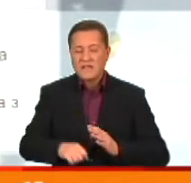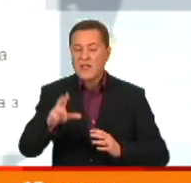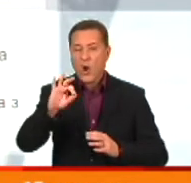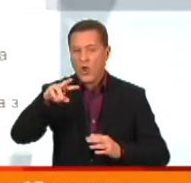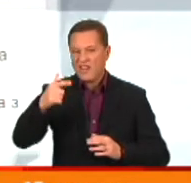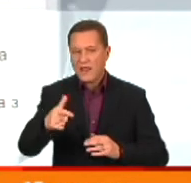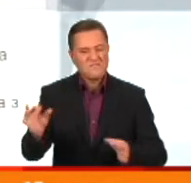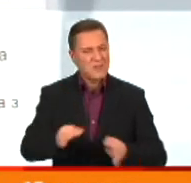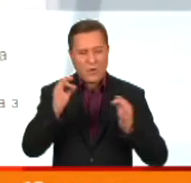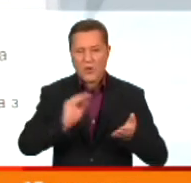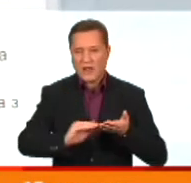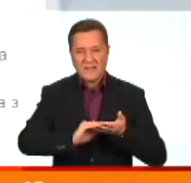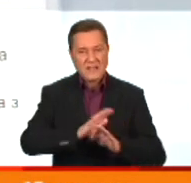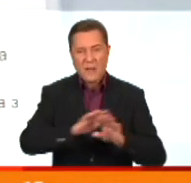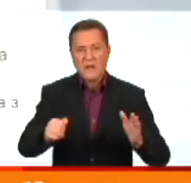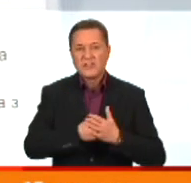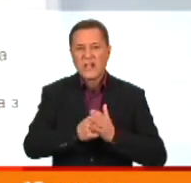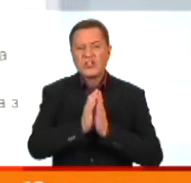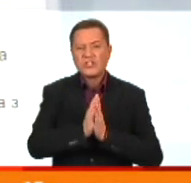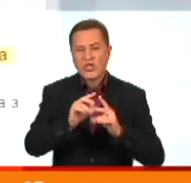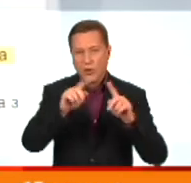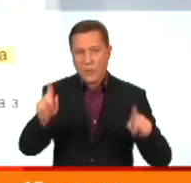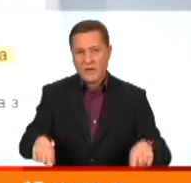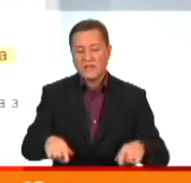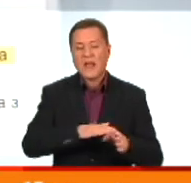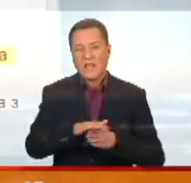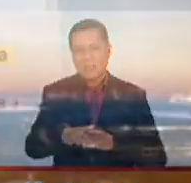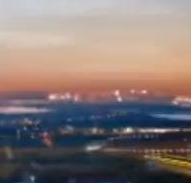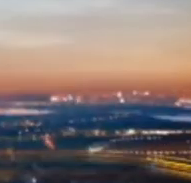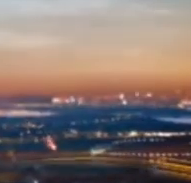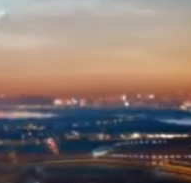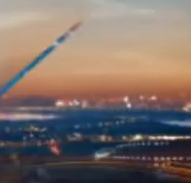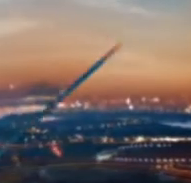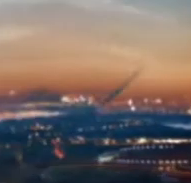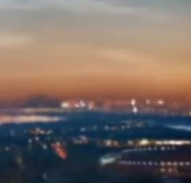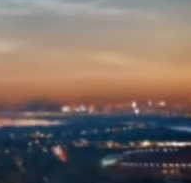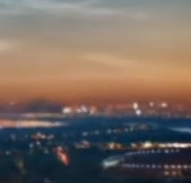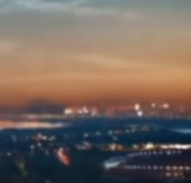не напише челобітну. Російська Федерація реалізовує сценарій повільного вбивства Олега.